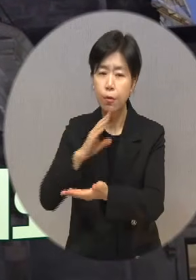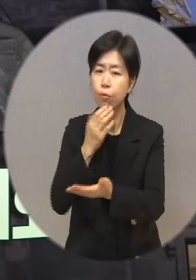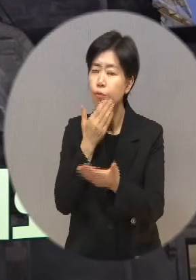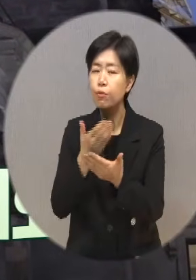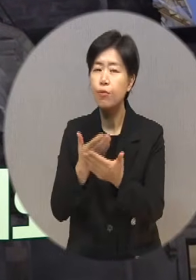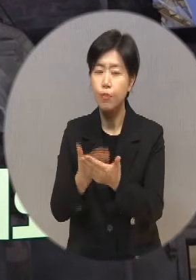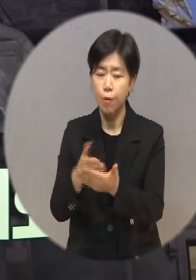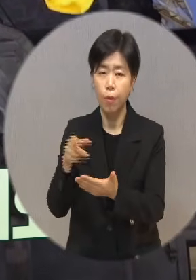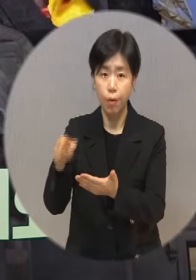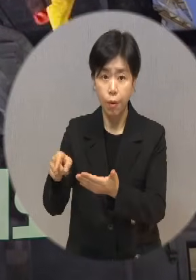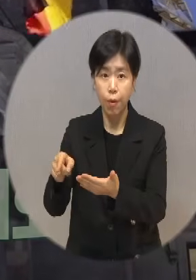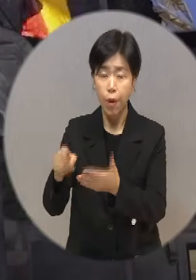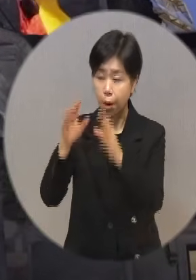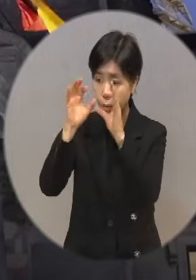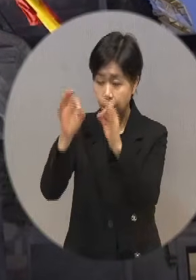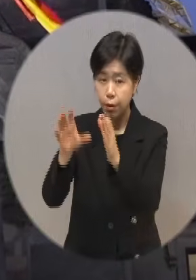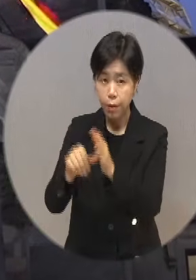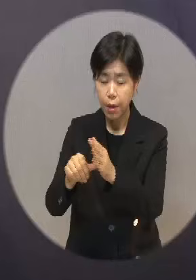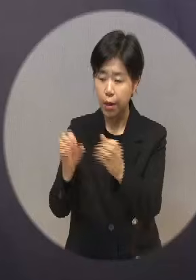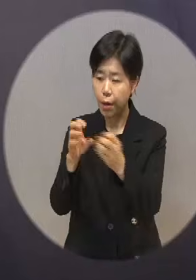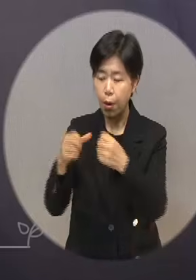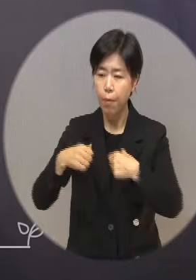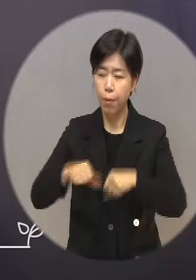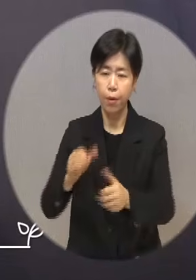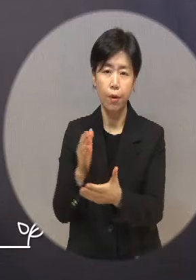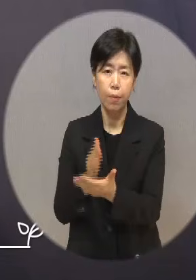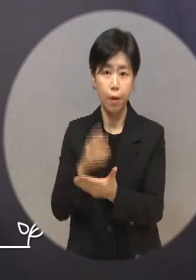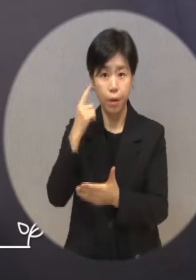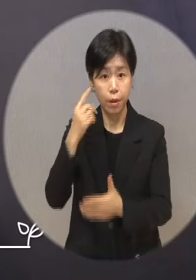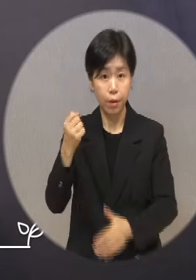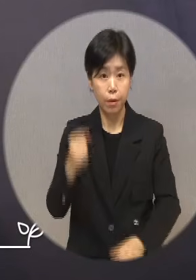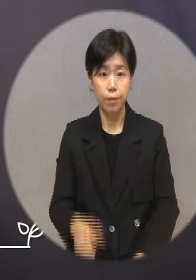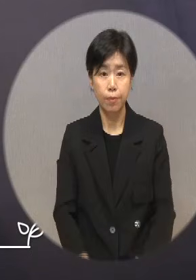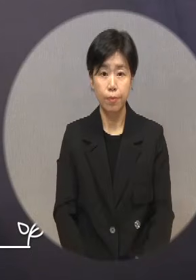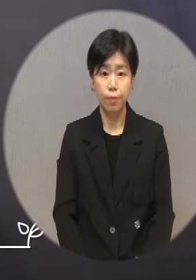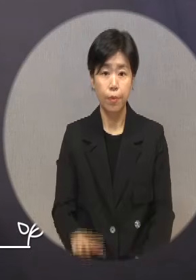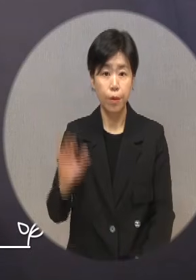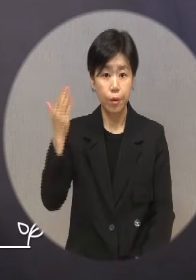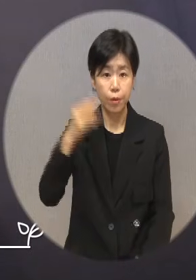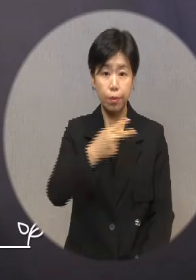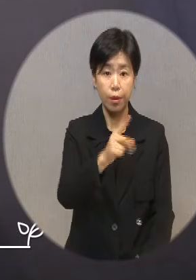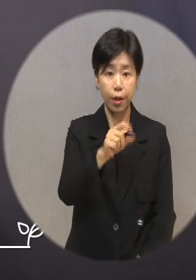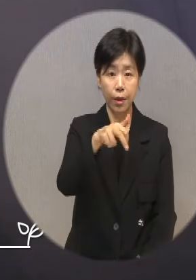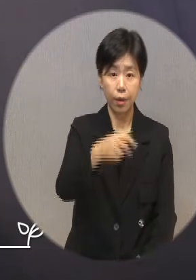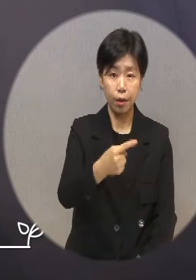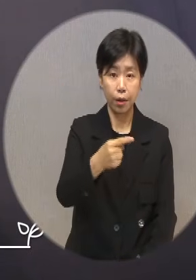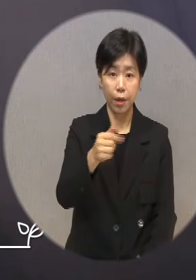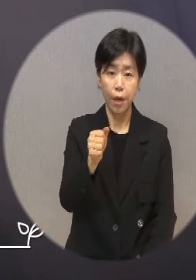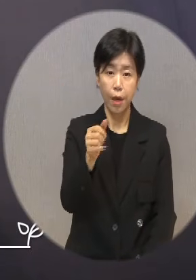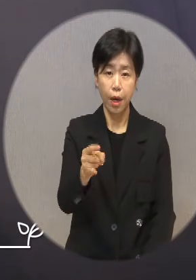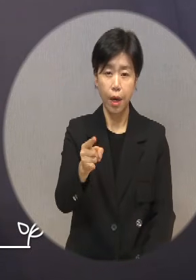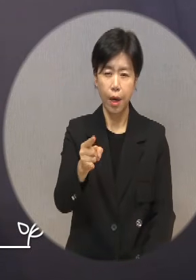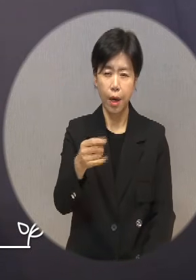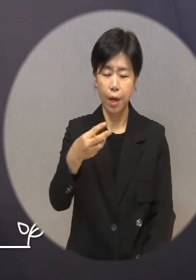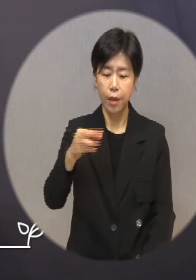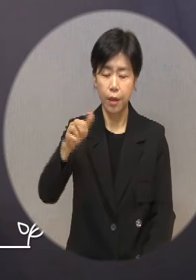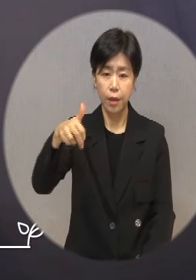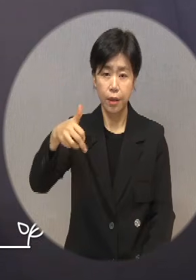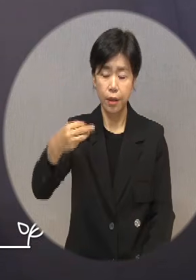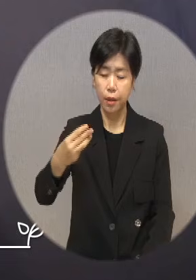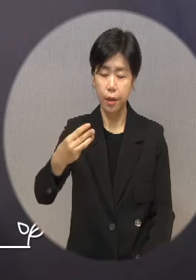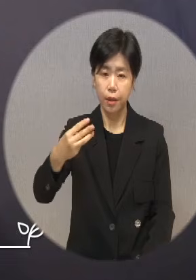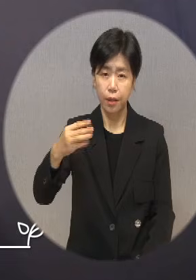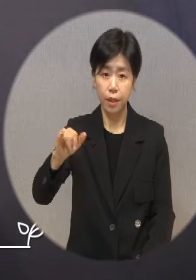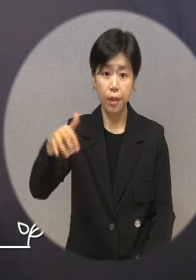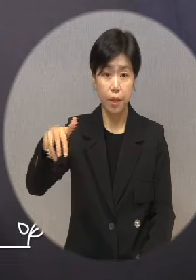된다는 점을 배워나갑니다. 요즘 저희가 그 다크 헤리티지라는 이야기를 많이 씁니다. 아프지만 기억해야